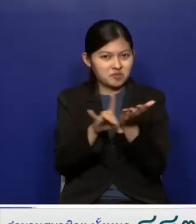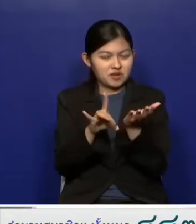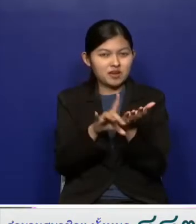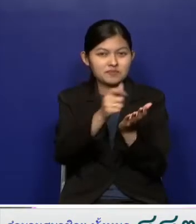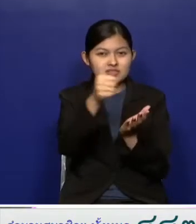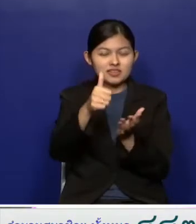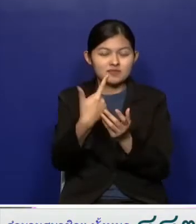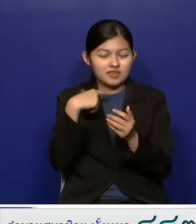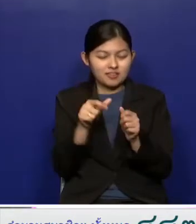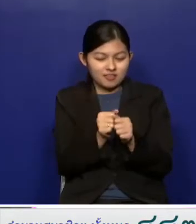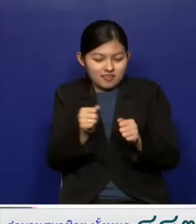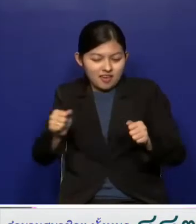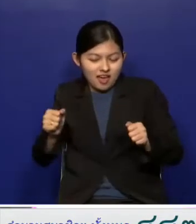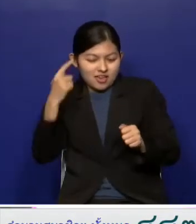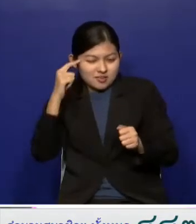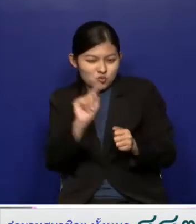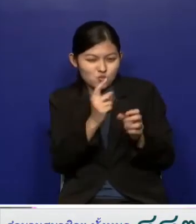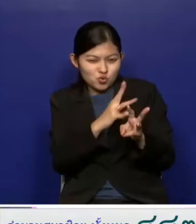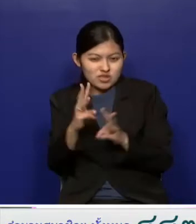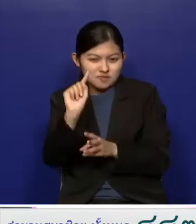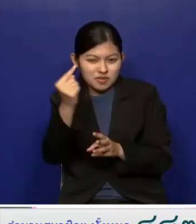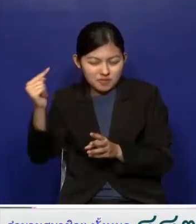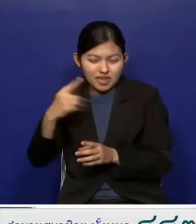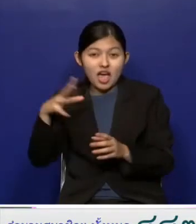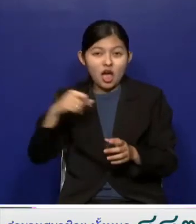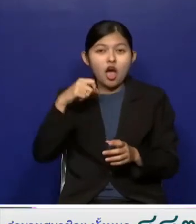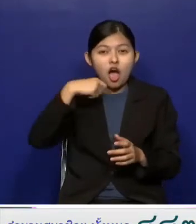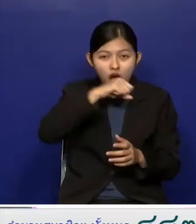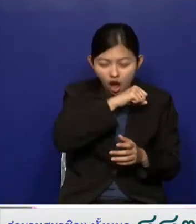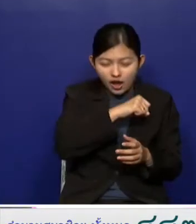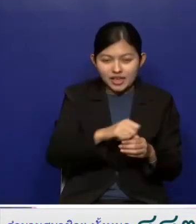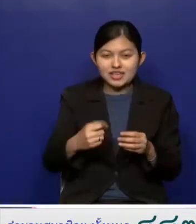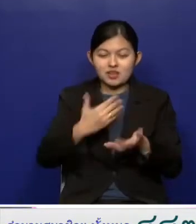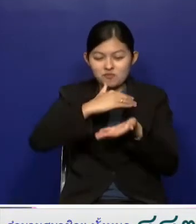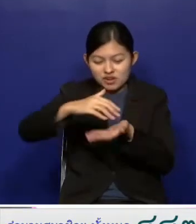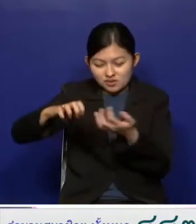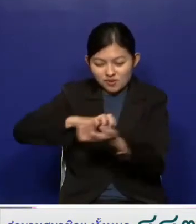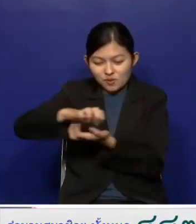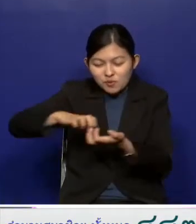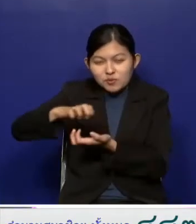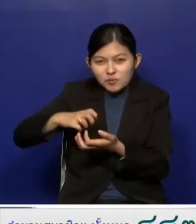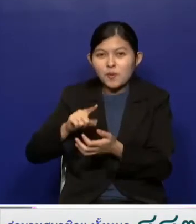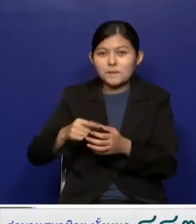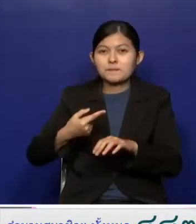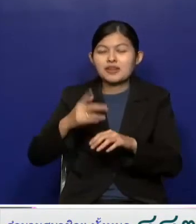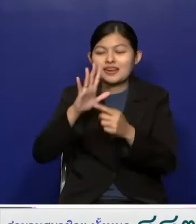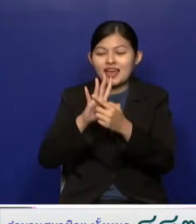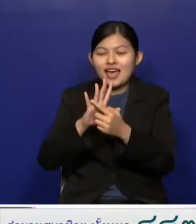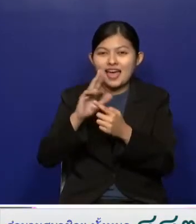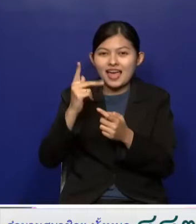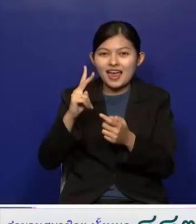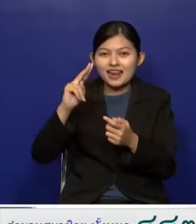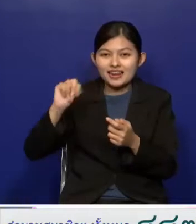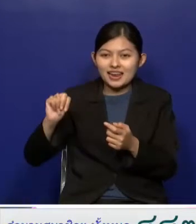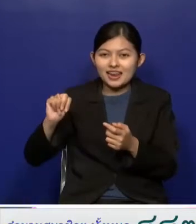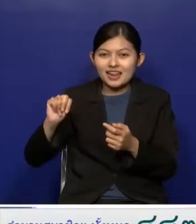ขยายผลออกไปที่จะนำอ้อยไปผลิตเป็นเอทานอลโดยตรงซึ่งจะทำให้สามารถผลิตพลังงาน